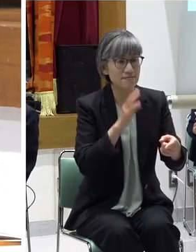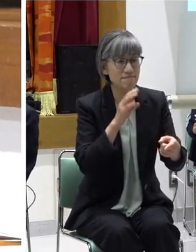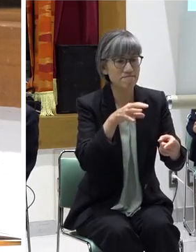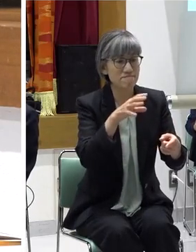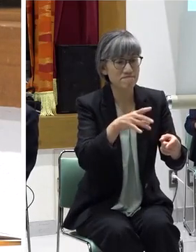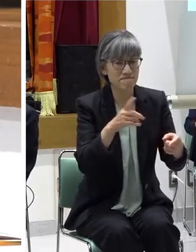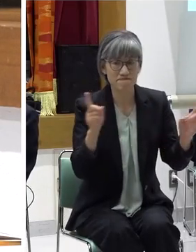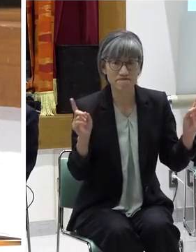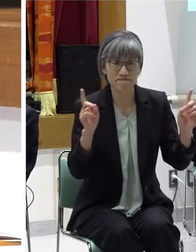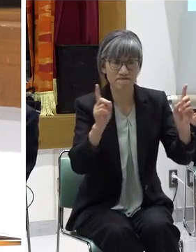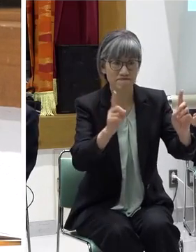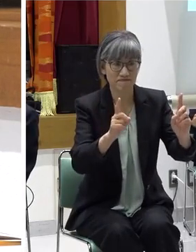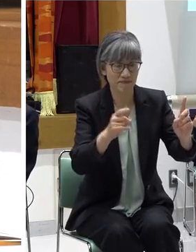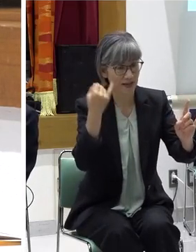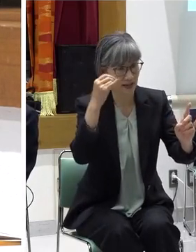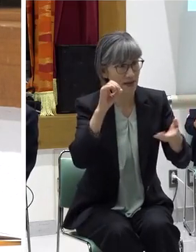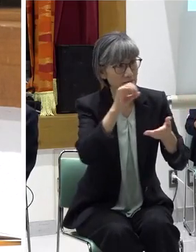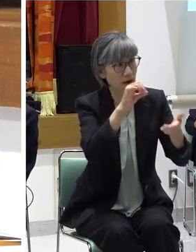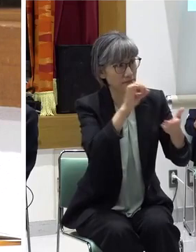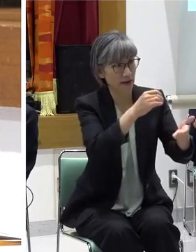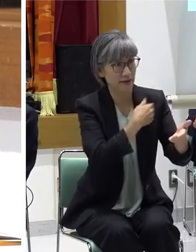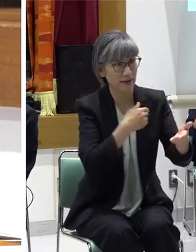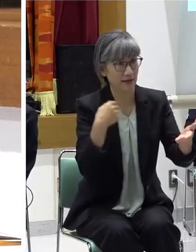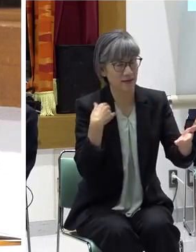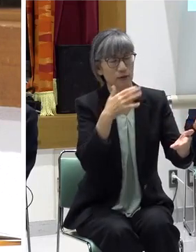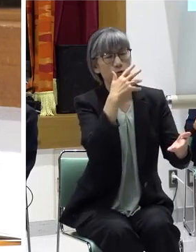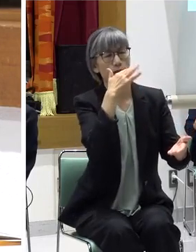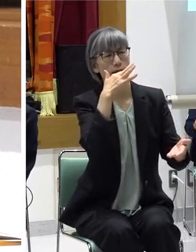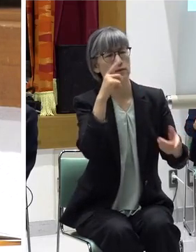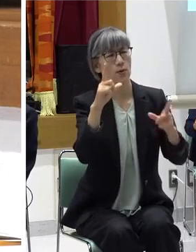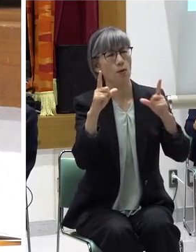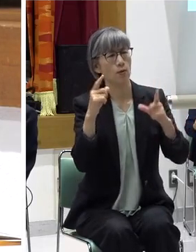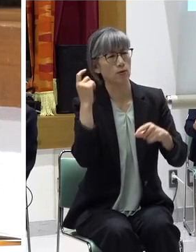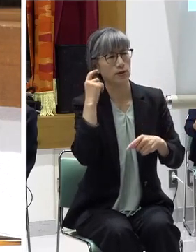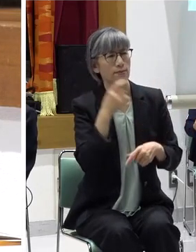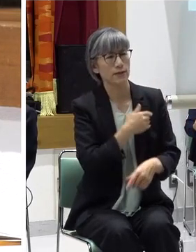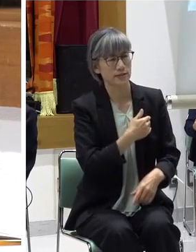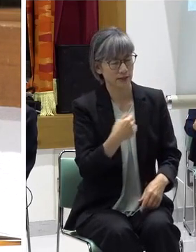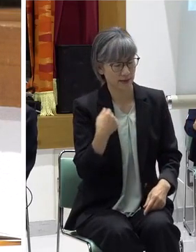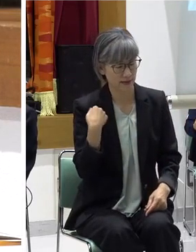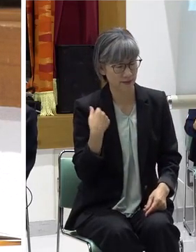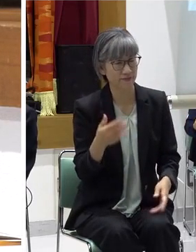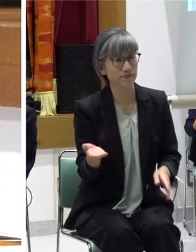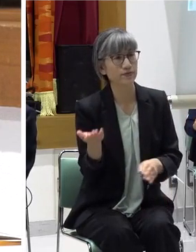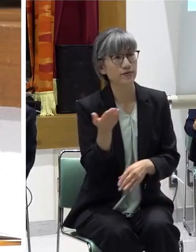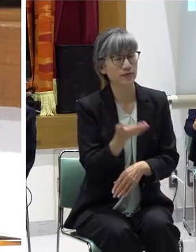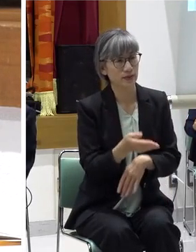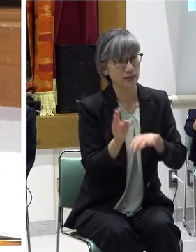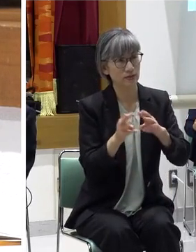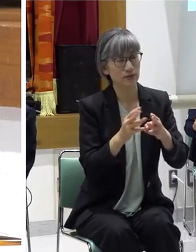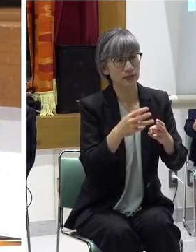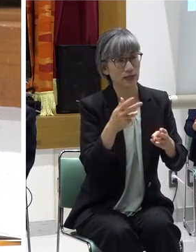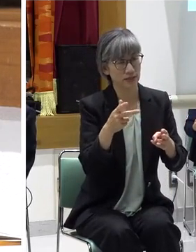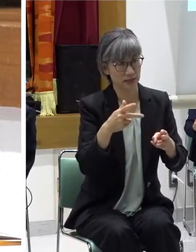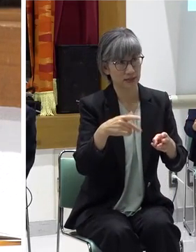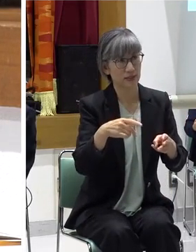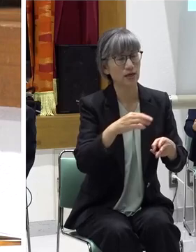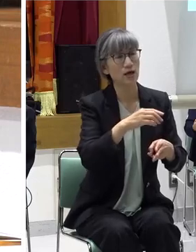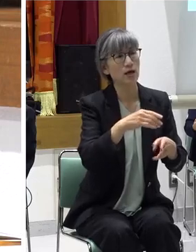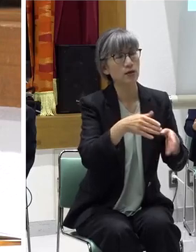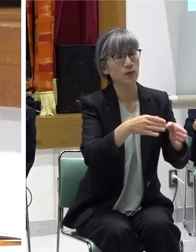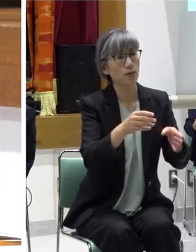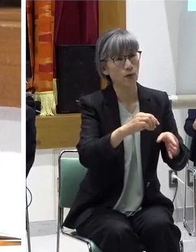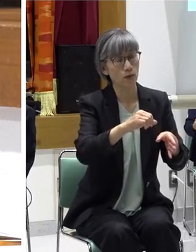という素晴らしい報告でした。では吹田市総務交通室参事の船木様